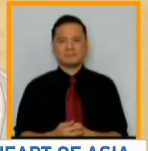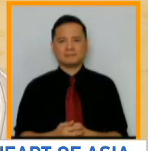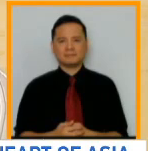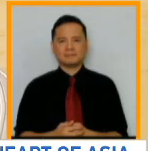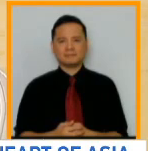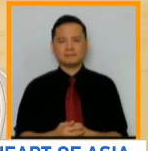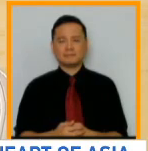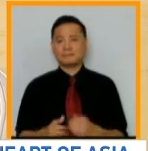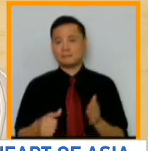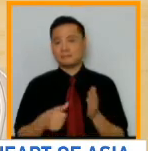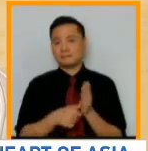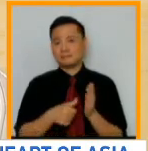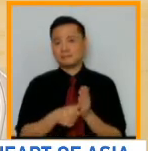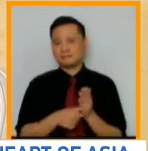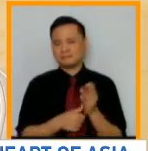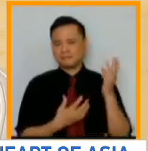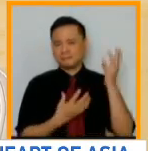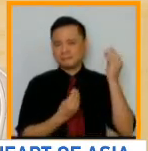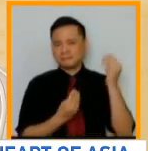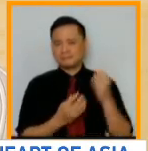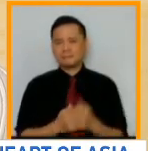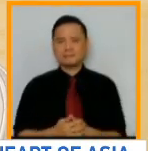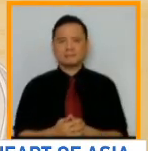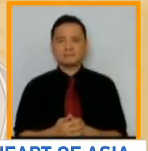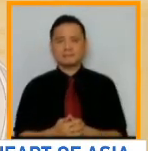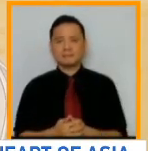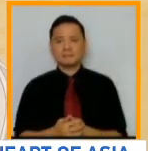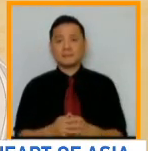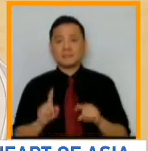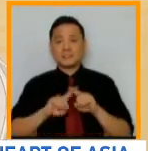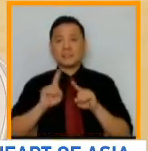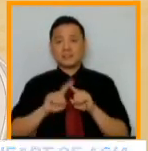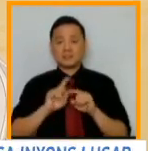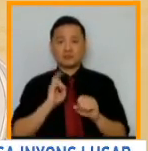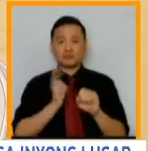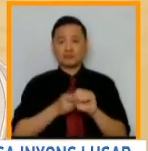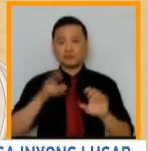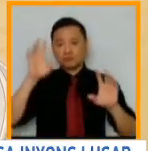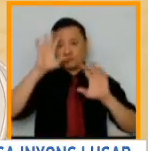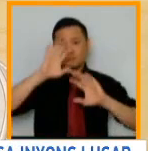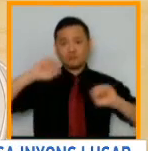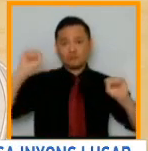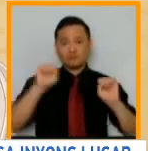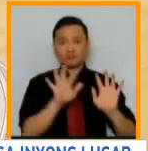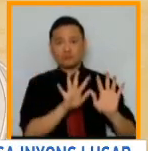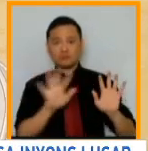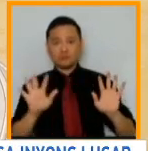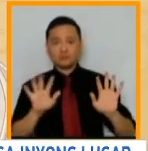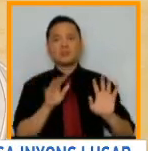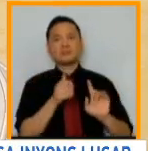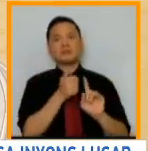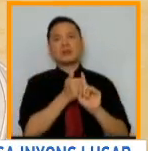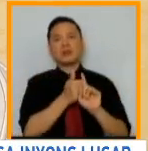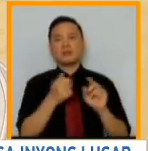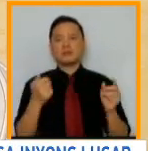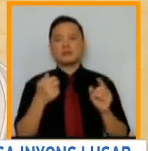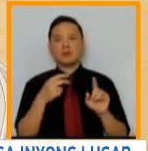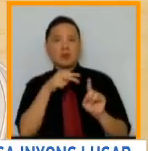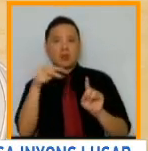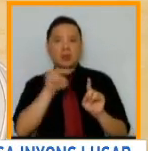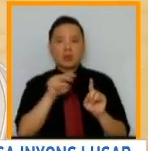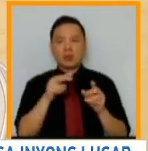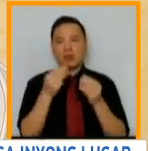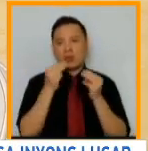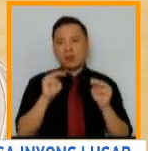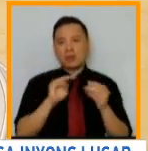Nagbigay ng reaksyon ng ilang presidential aspirants sa pag-atras ni Senador Bongo sa eleksyon 2022. Yan, at iba pa nilang aktibidad at pananaw sa